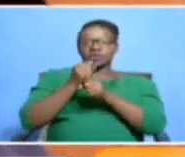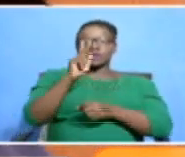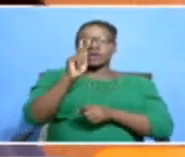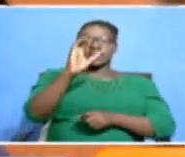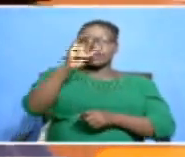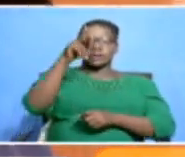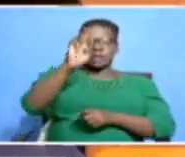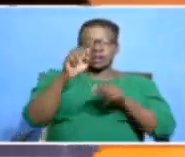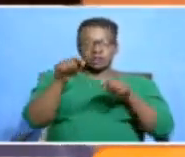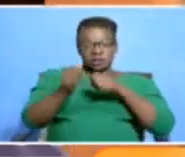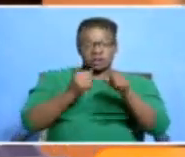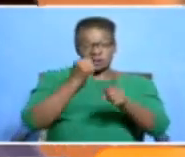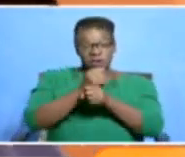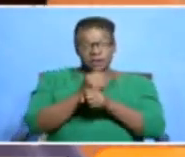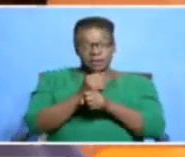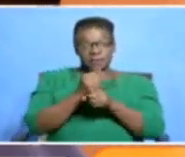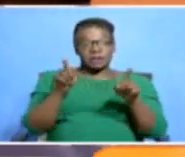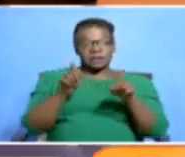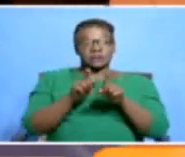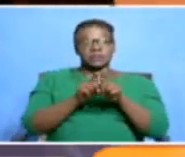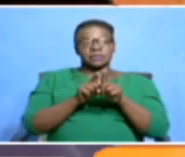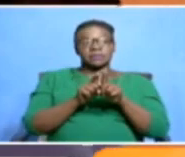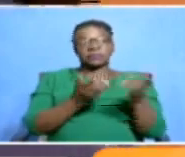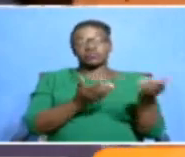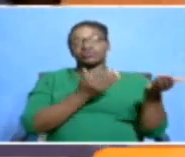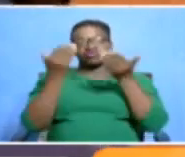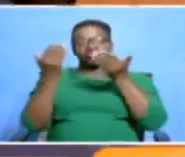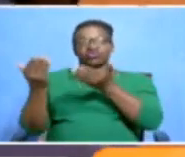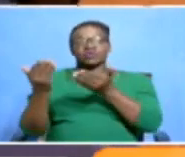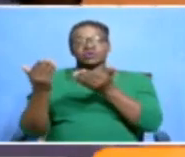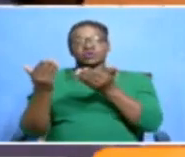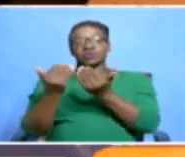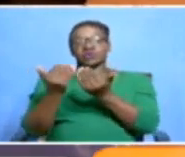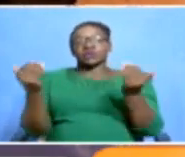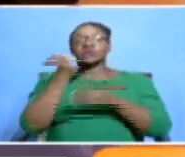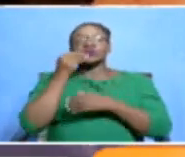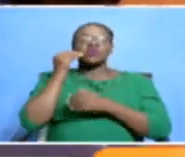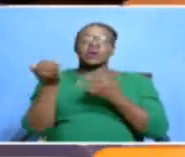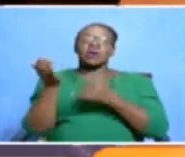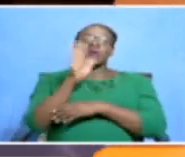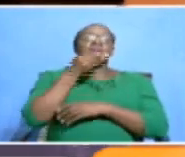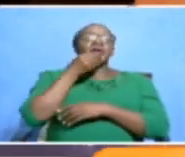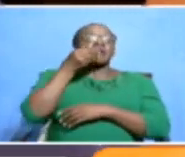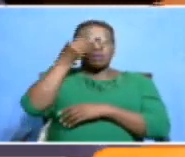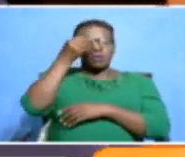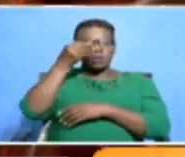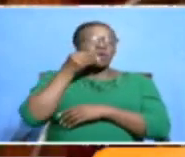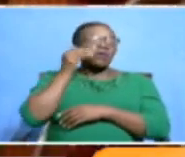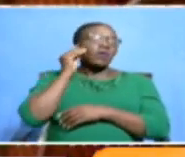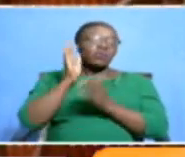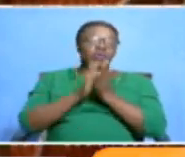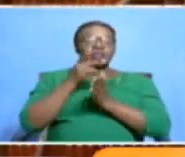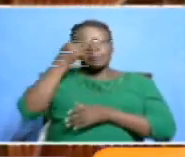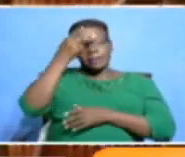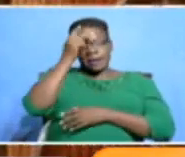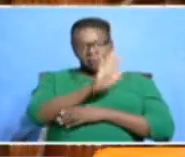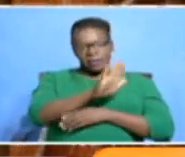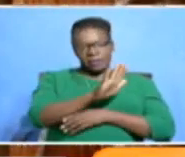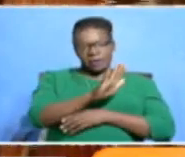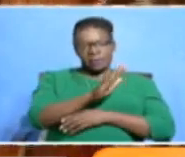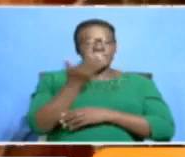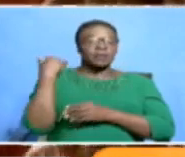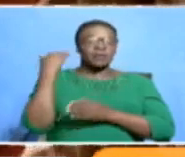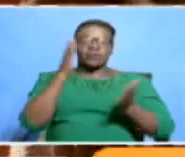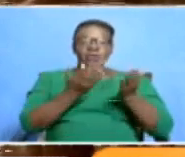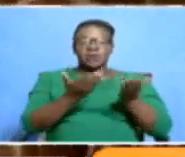KCP mwaka huu na ambaye alipelekwa katika makazi ya watoto sasa amerejeshwa nyumbani kwa wazazi wake. Mtoto huyo alikuwa akisafirishwa hadi